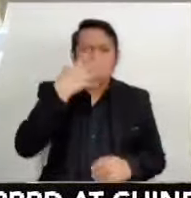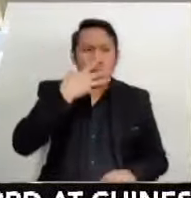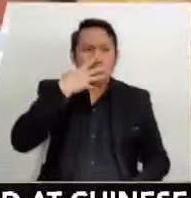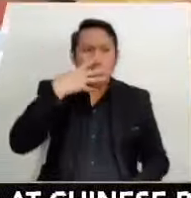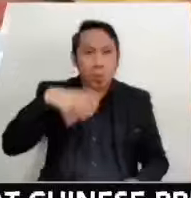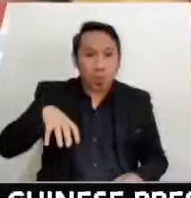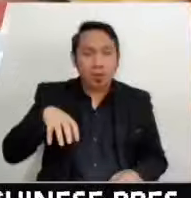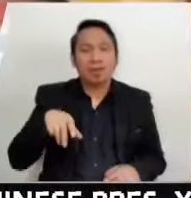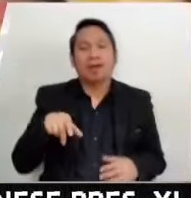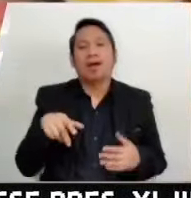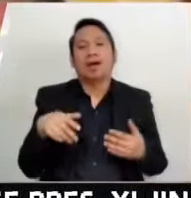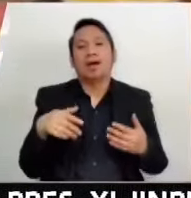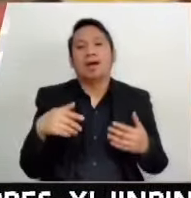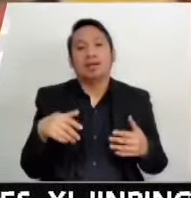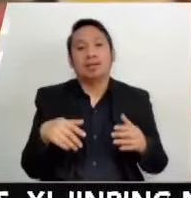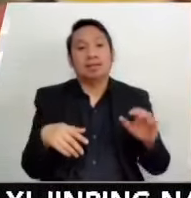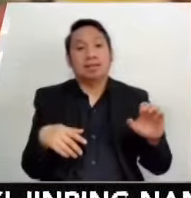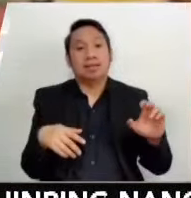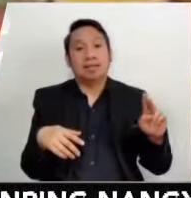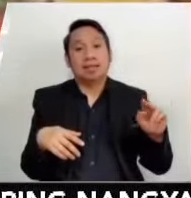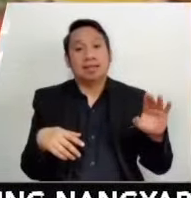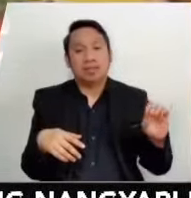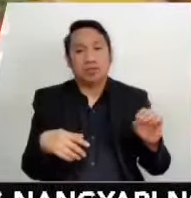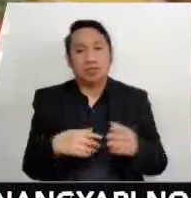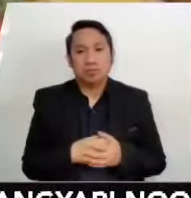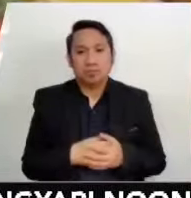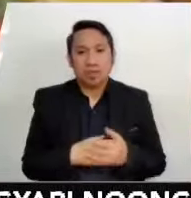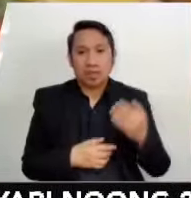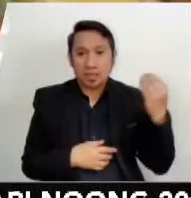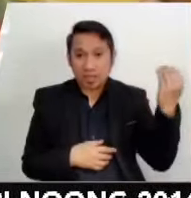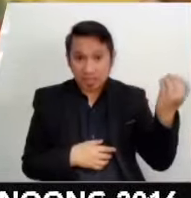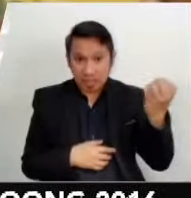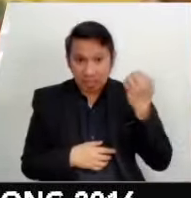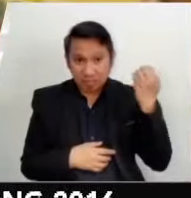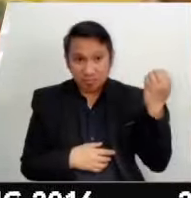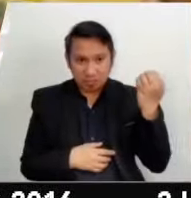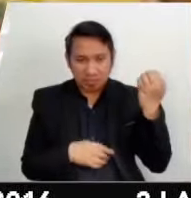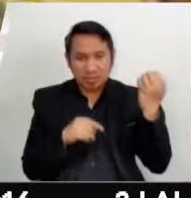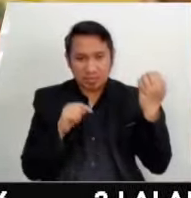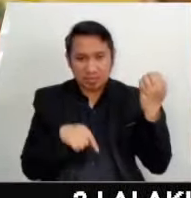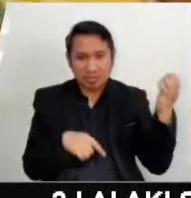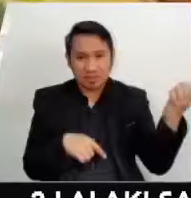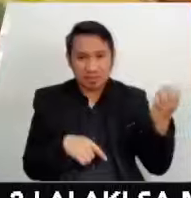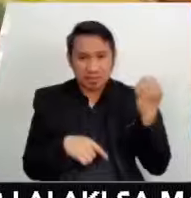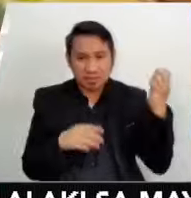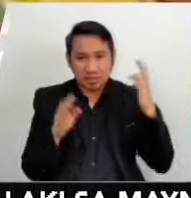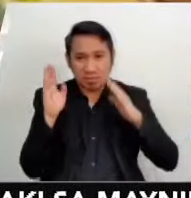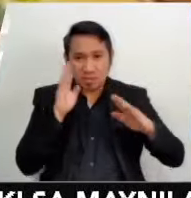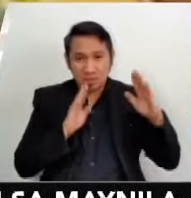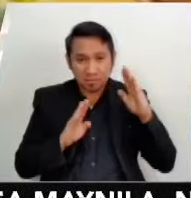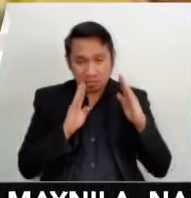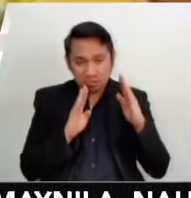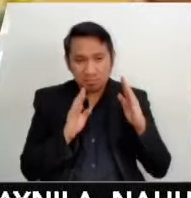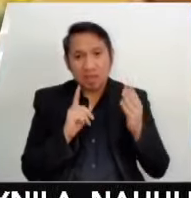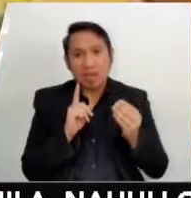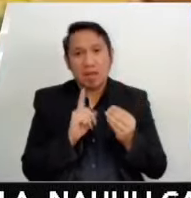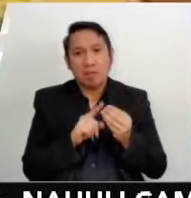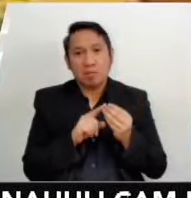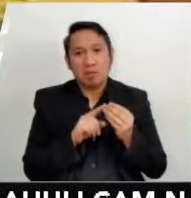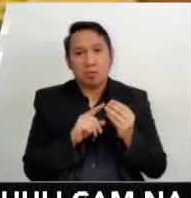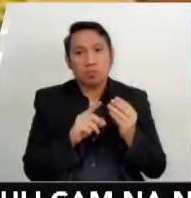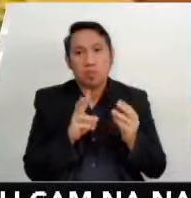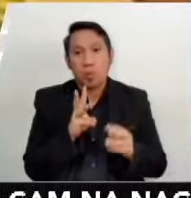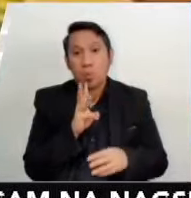ilino emergency have Crisis on water I will now declare